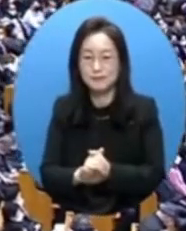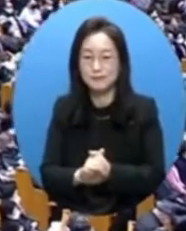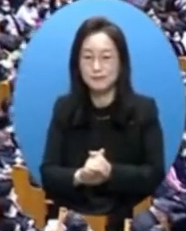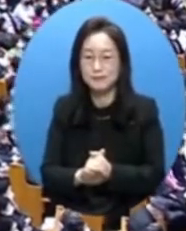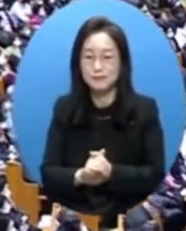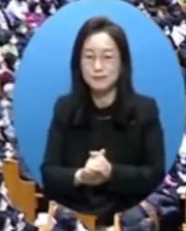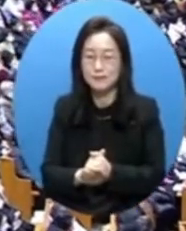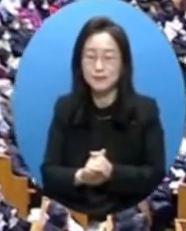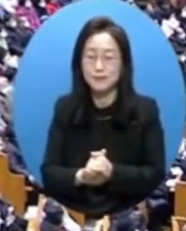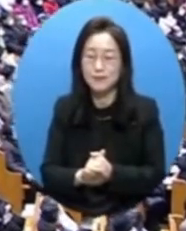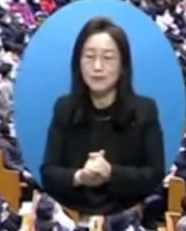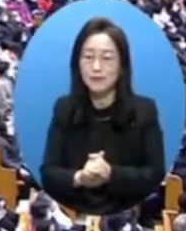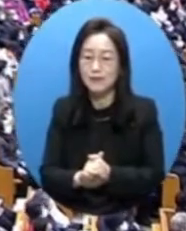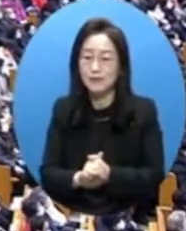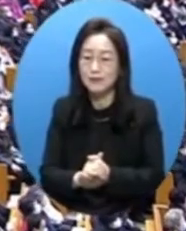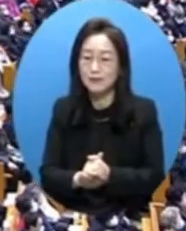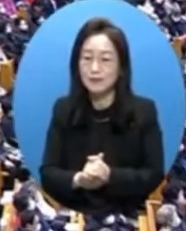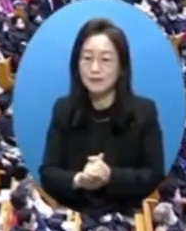이